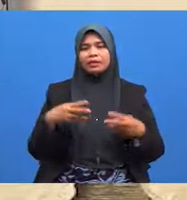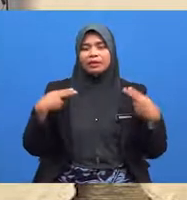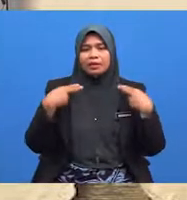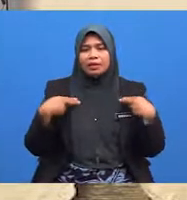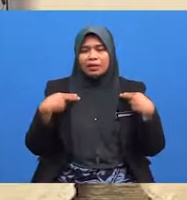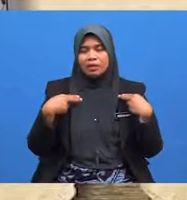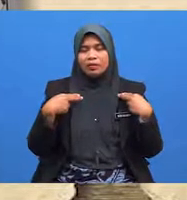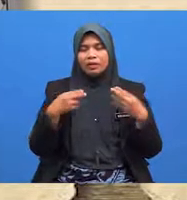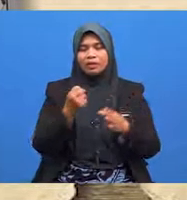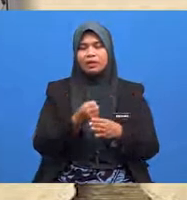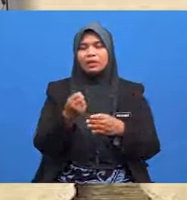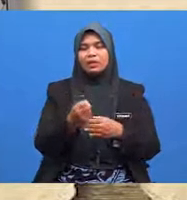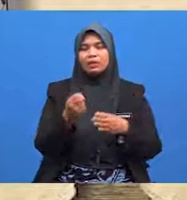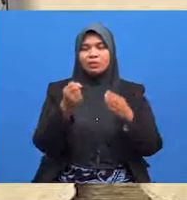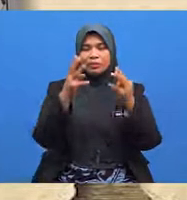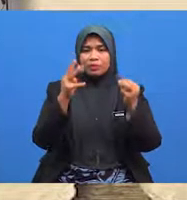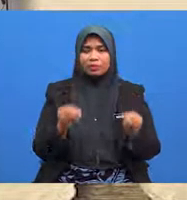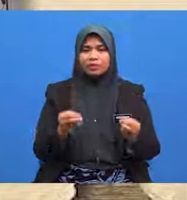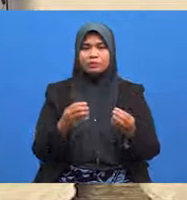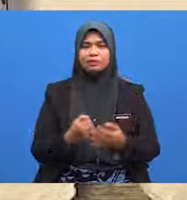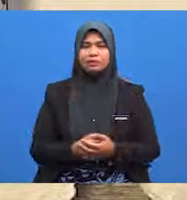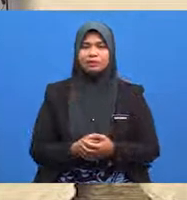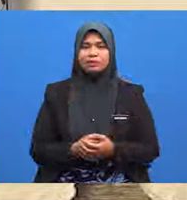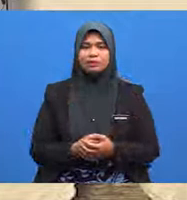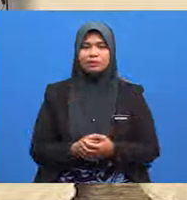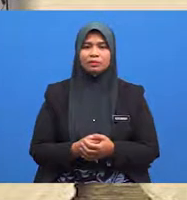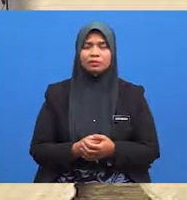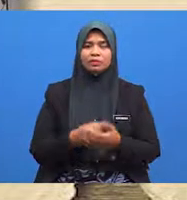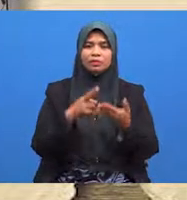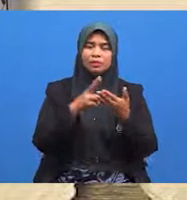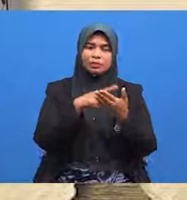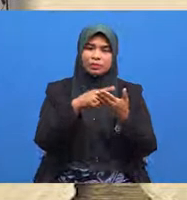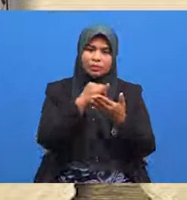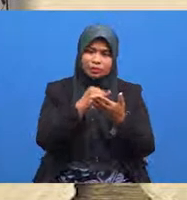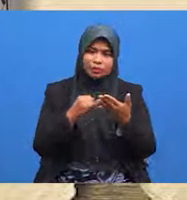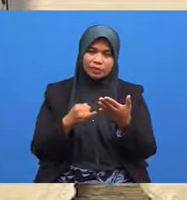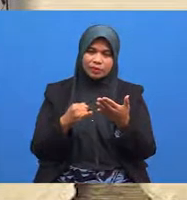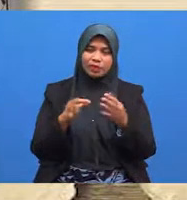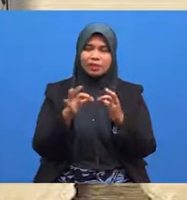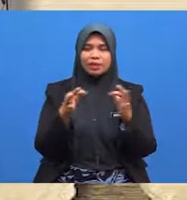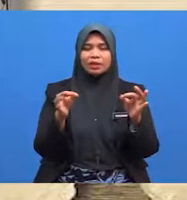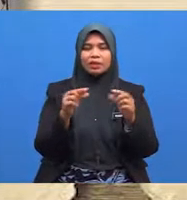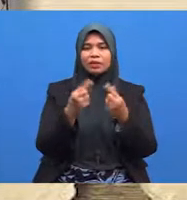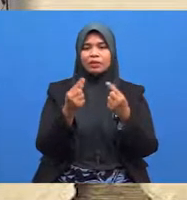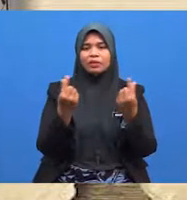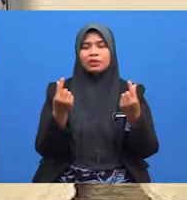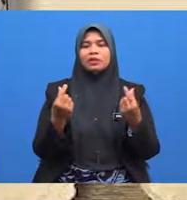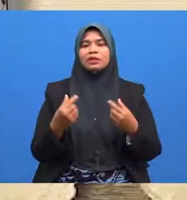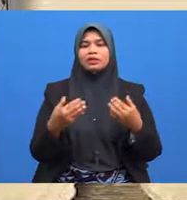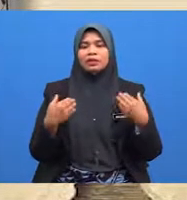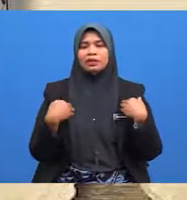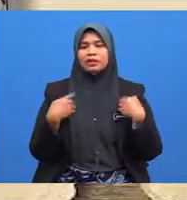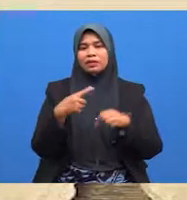melarang sebarang gambaran wajah, ukiran manusia atau makhluk bernyawa ke atas sesuatu